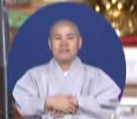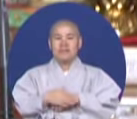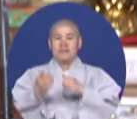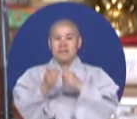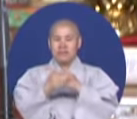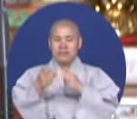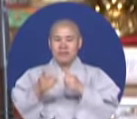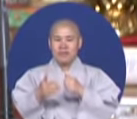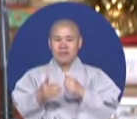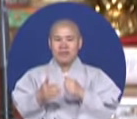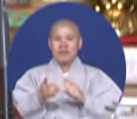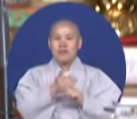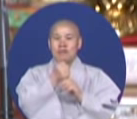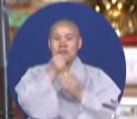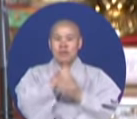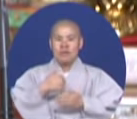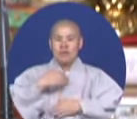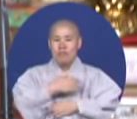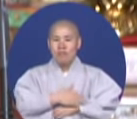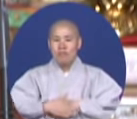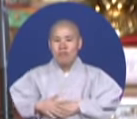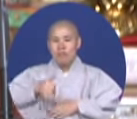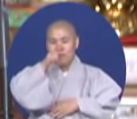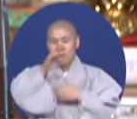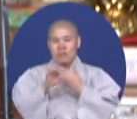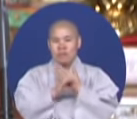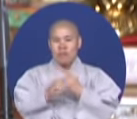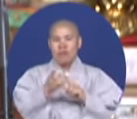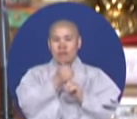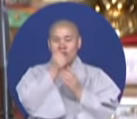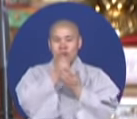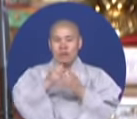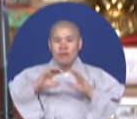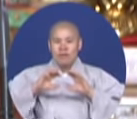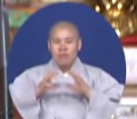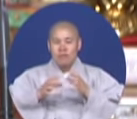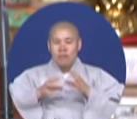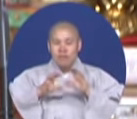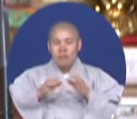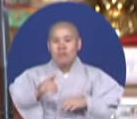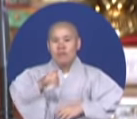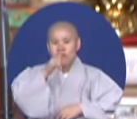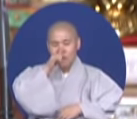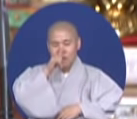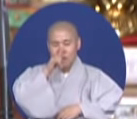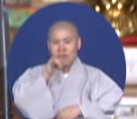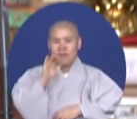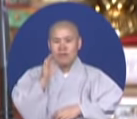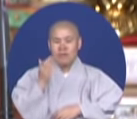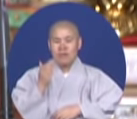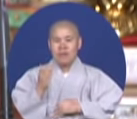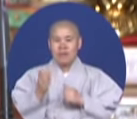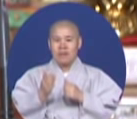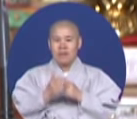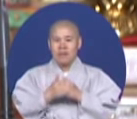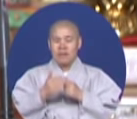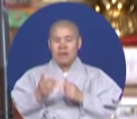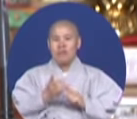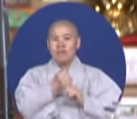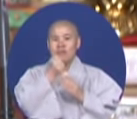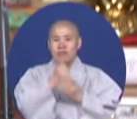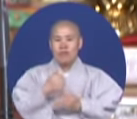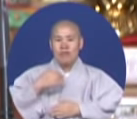그래서 부처님 몸이 있으면 부처님 국토가 있게 마련이라, 그래가지고 부처님